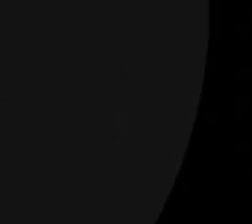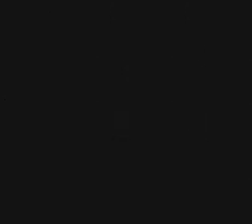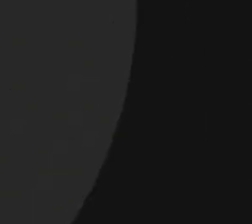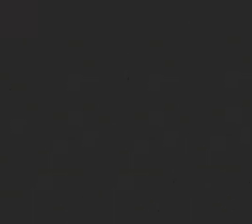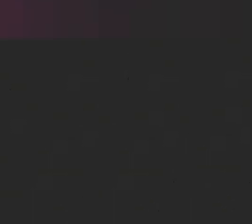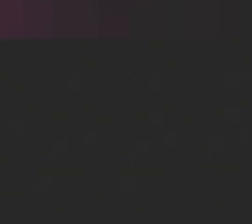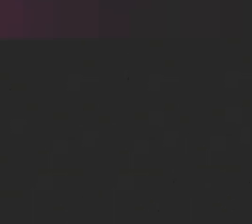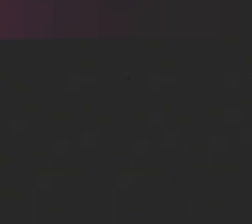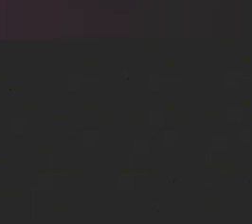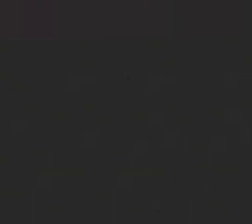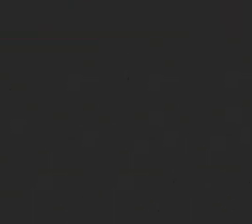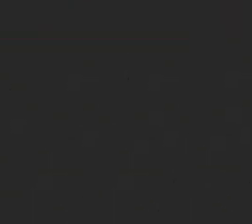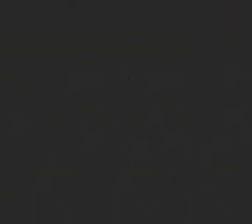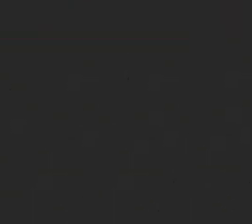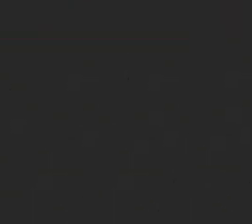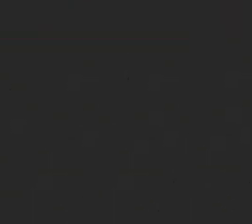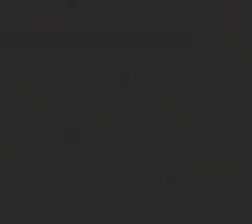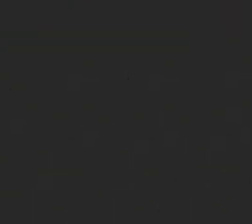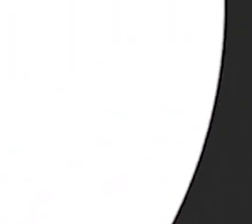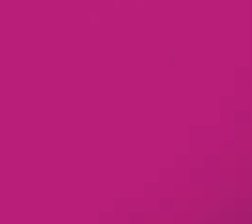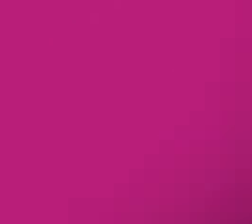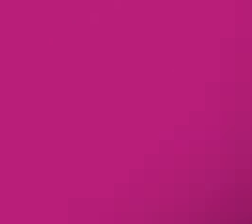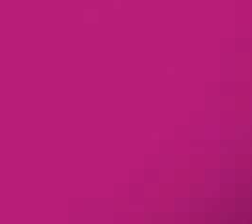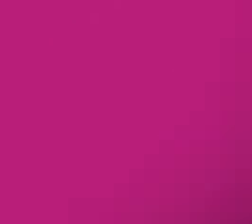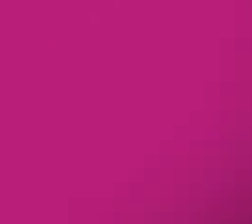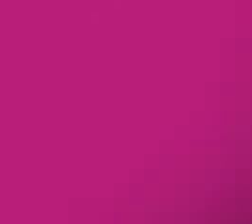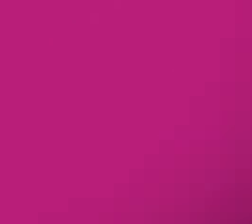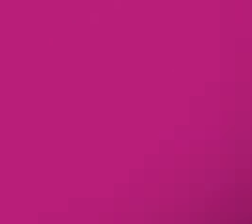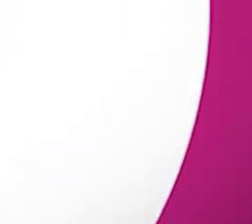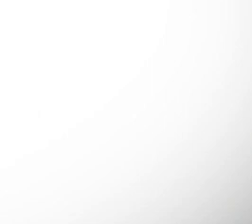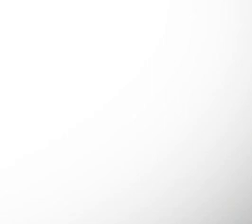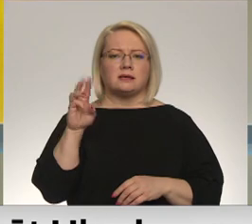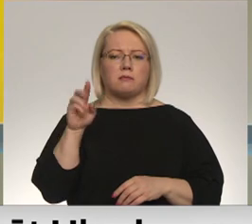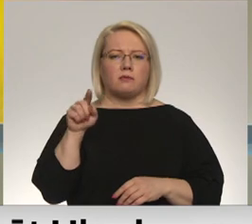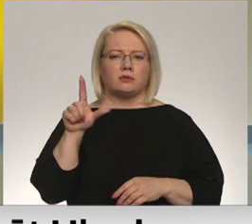Re! Viss ēters ir te!